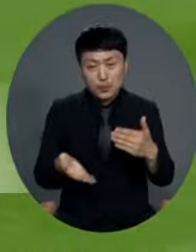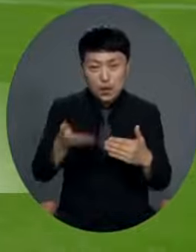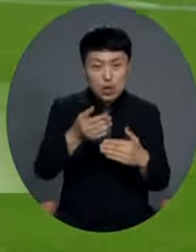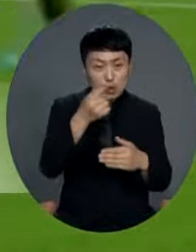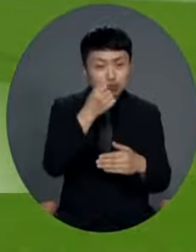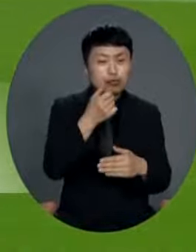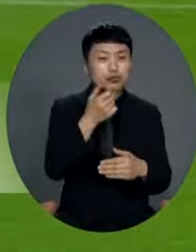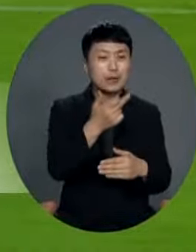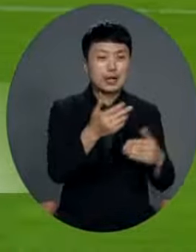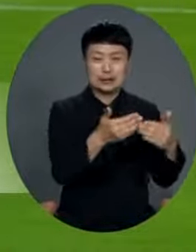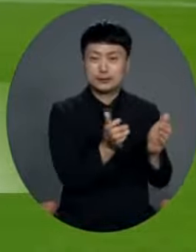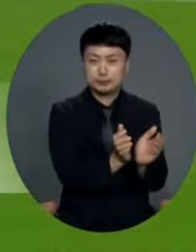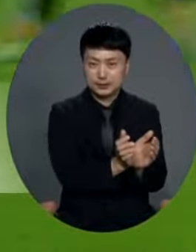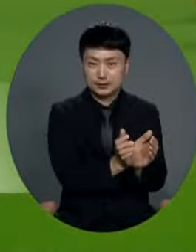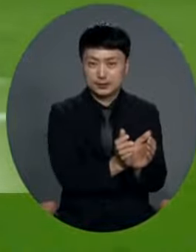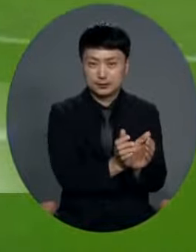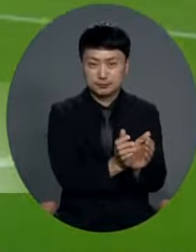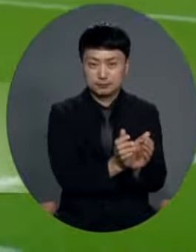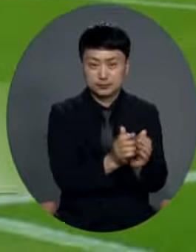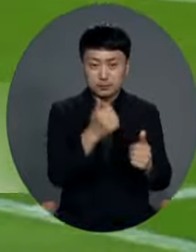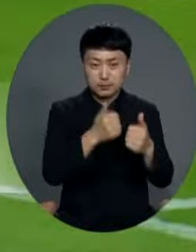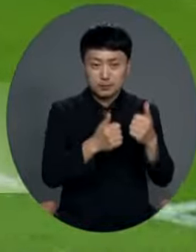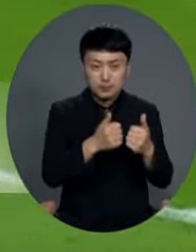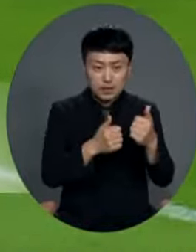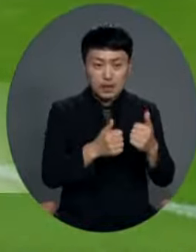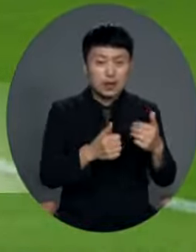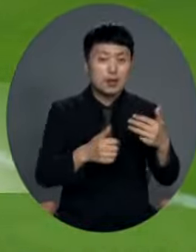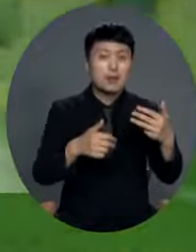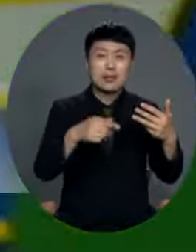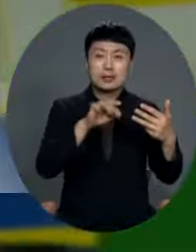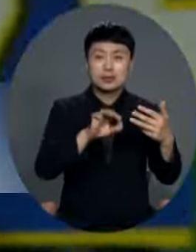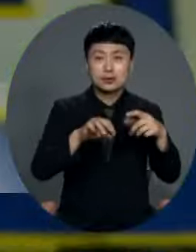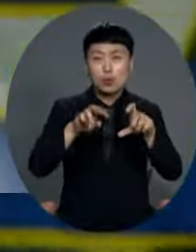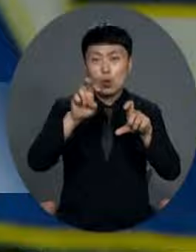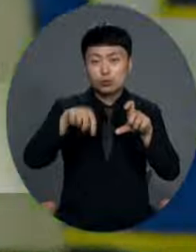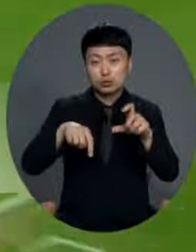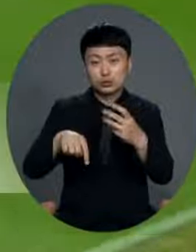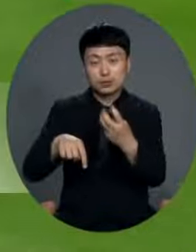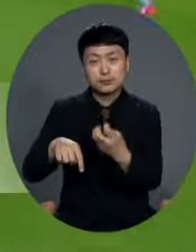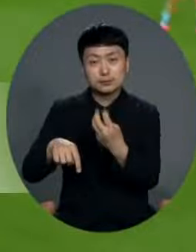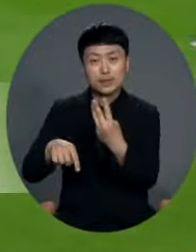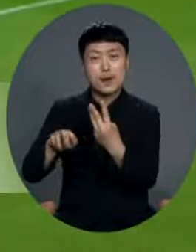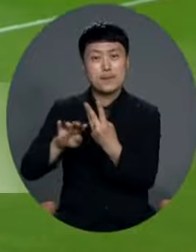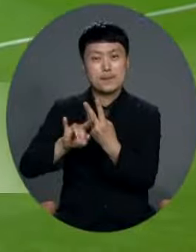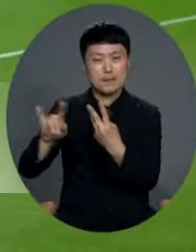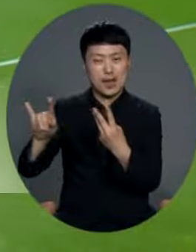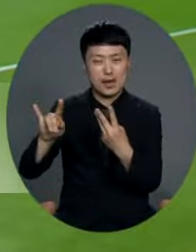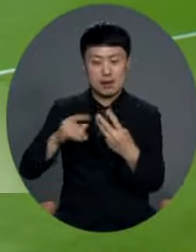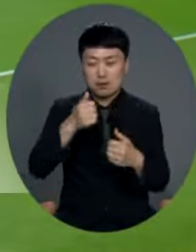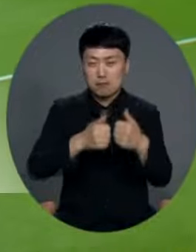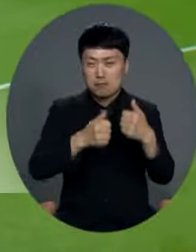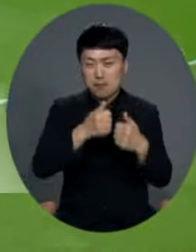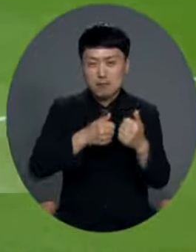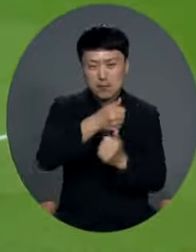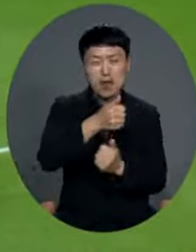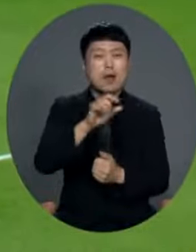울산. 통산 전적 8승 15무 33패. 최근 10경기는 단 1승에 그치고